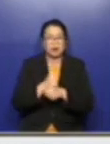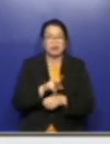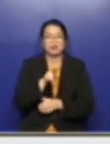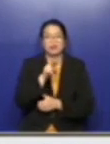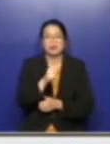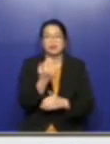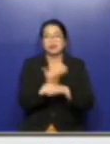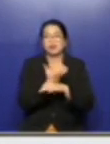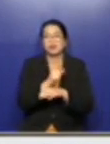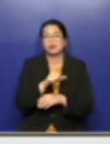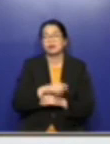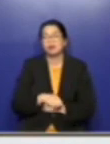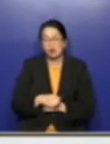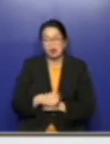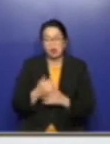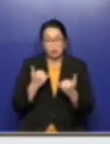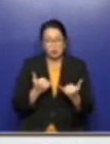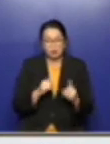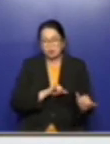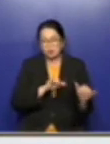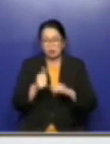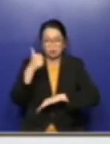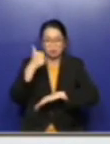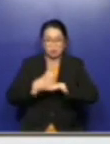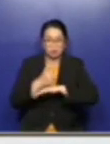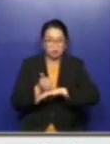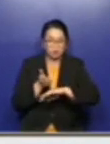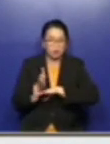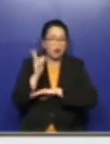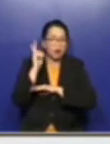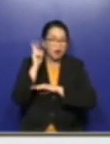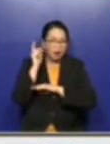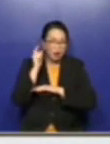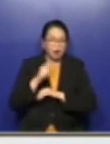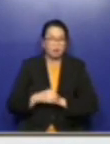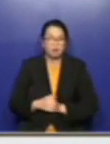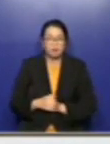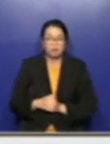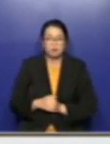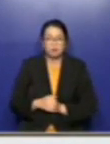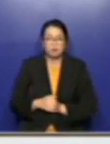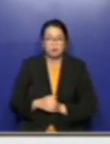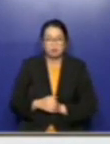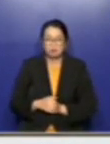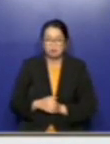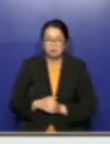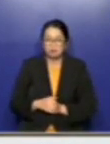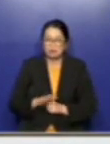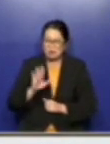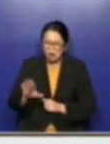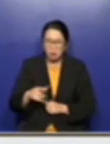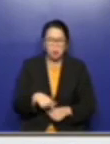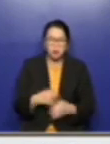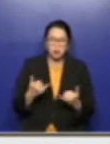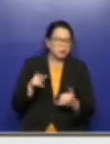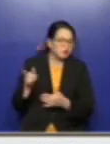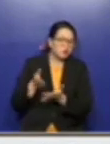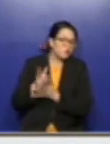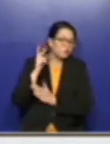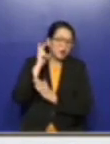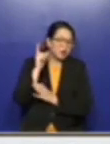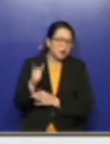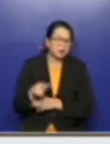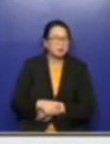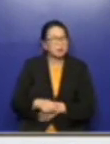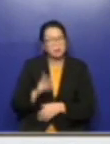อดตอนนี้มานั่งเป็นผู้อำนวยการฝ่ายข่าวพี่ก่อเขตถ้าฟังผมนะฮะอย่าให้ลูกน้องมาบ่นว่าโอ้ยเดี๋ยวนี้ฝ่ายข่าวไม่ค่อยมีอะไร